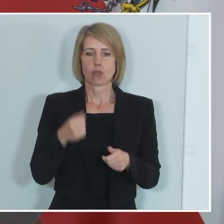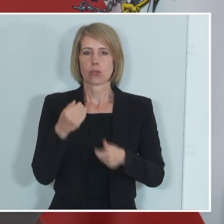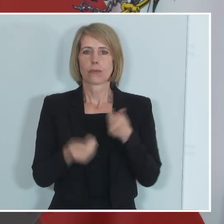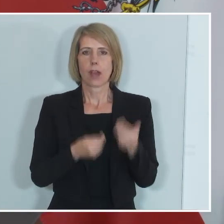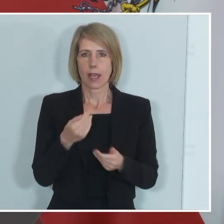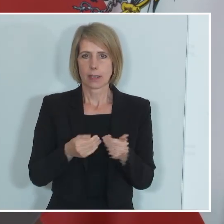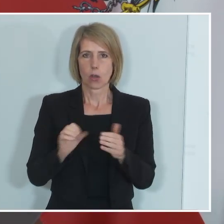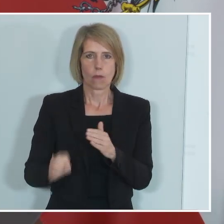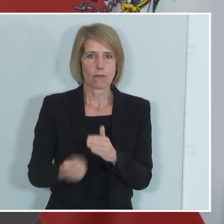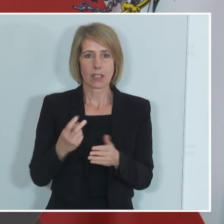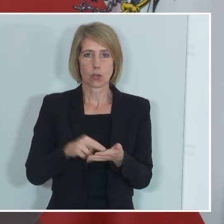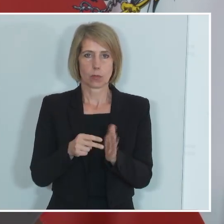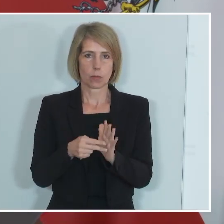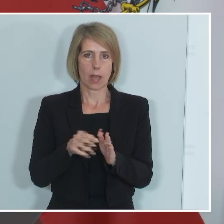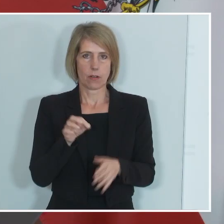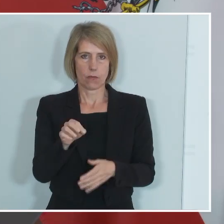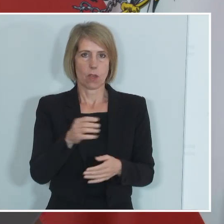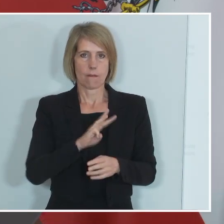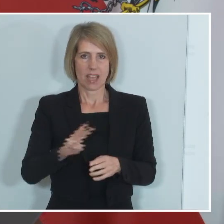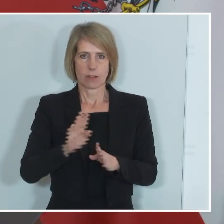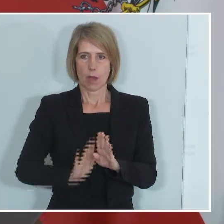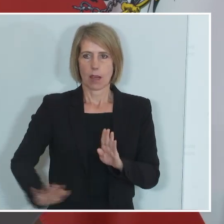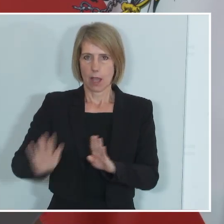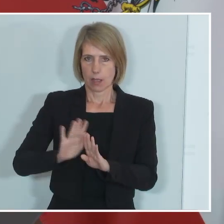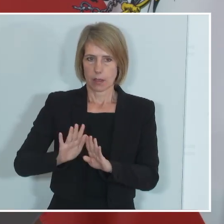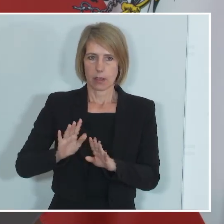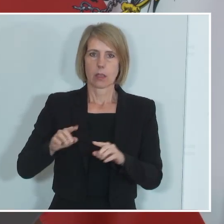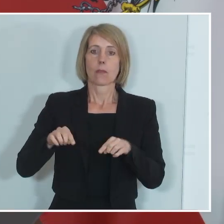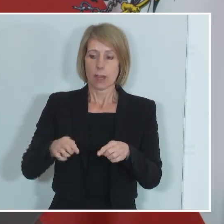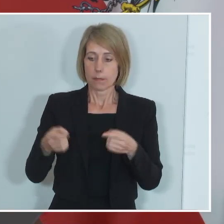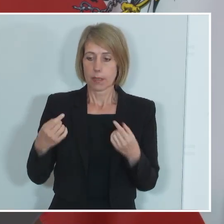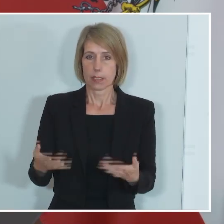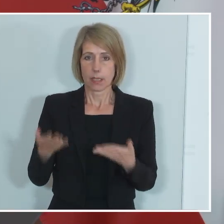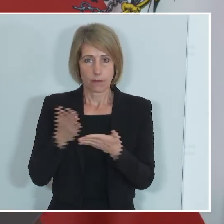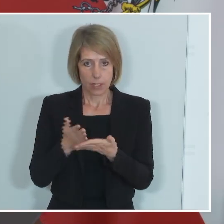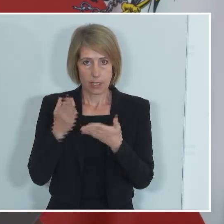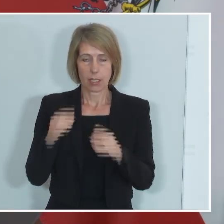des Wachstumsplans für den Westbalkan. Und wenn das passiert ist, dann könnte man auch